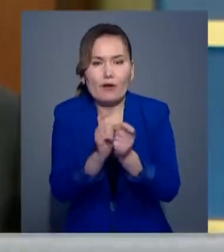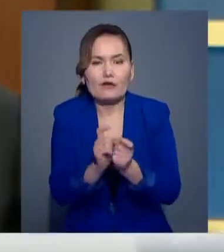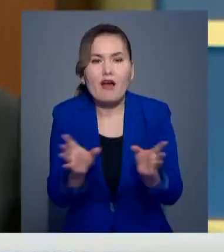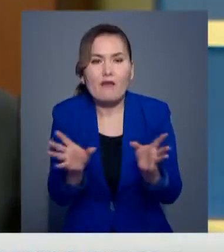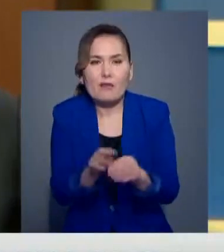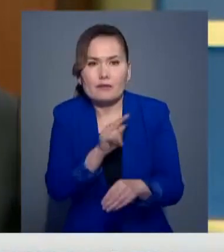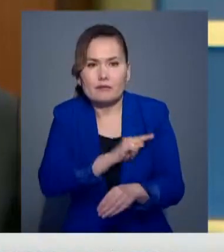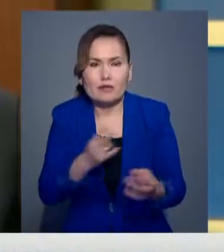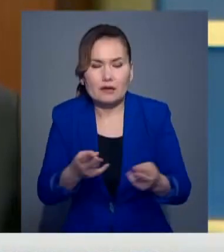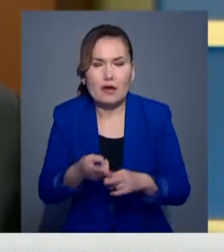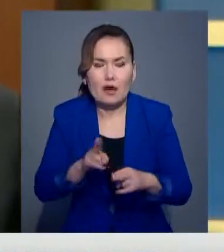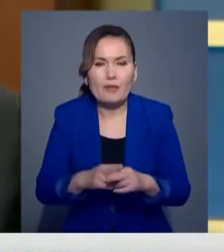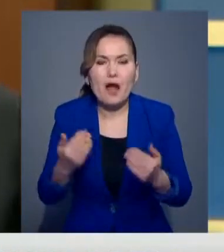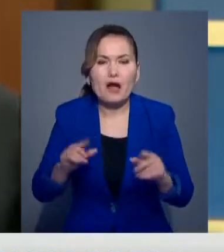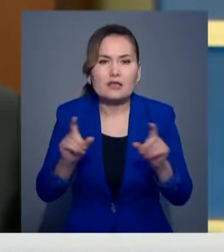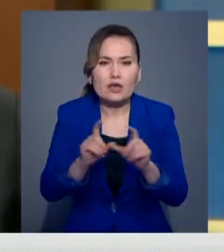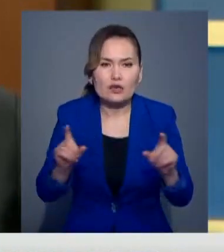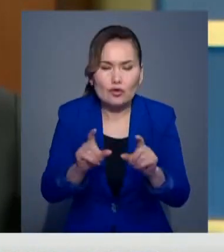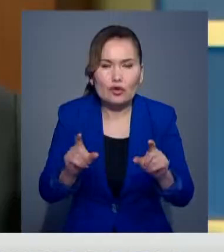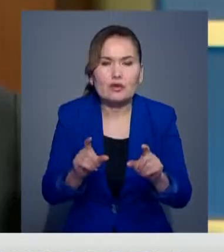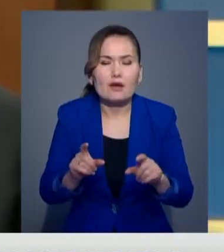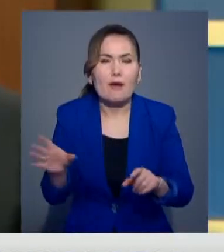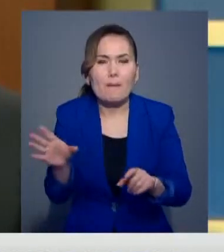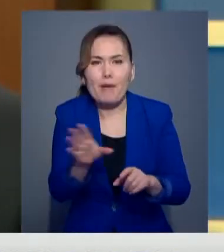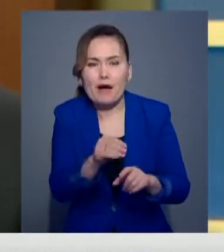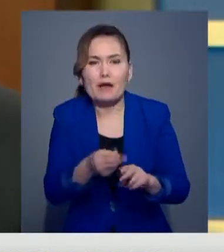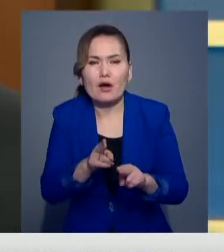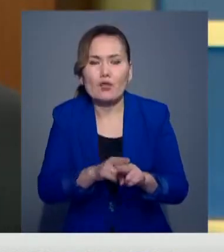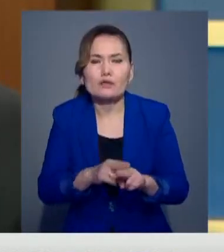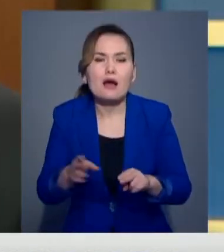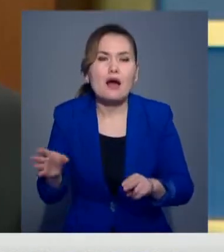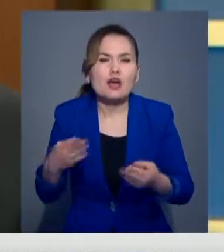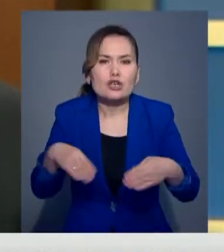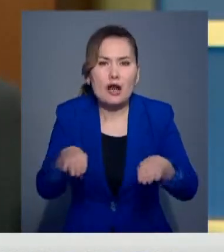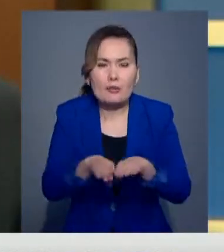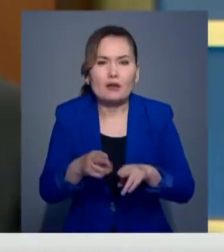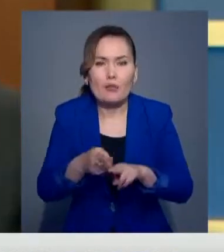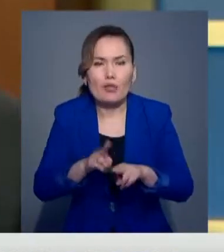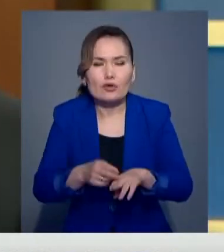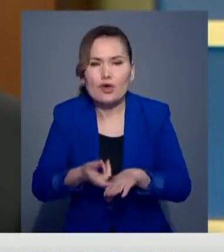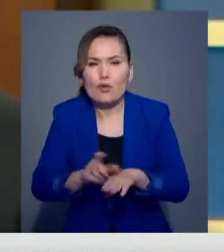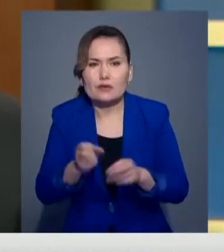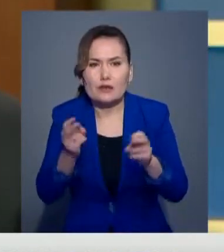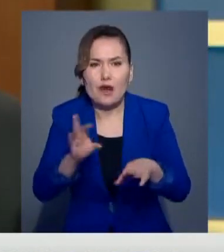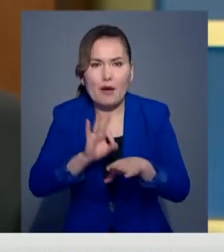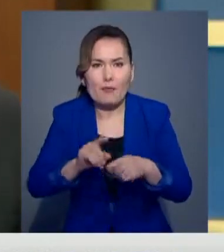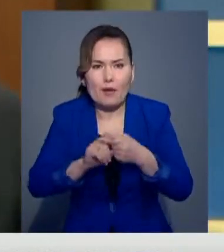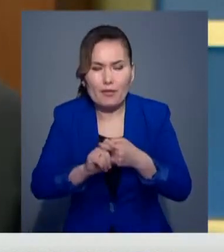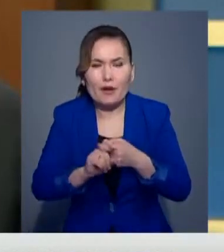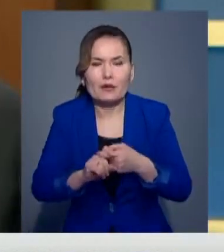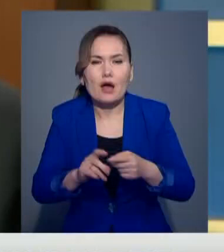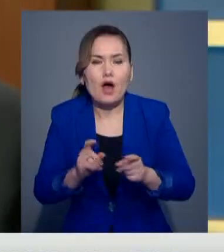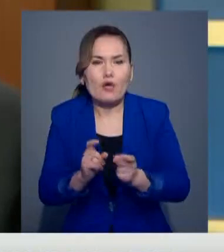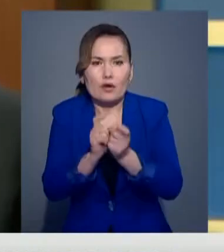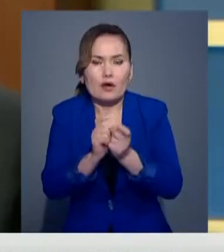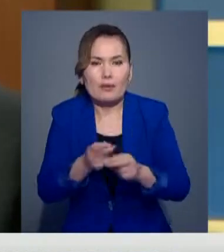Көшелер қаңырап, дүкендер мен ғибадатханалар жабылған. Бұл қасиетті күндері осы сұмдық вируспен күресіп жатқан денсаулық сақтау саласының ер